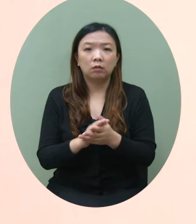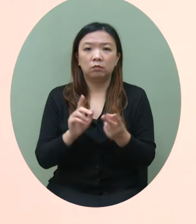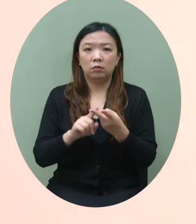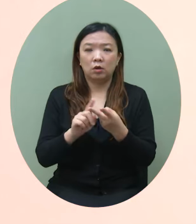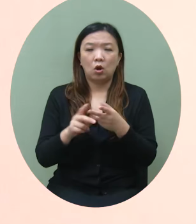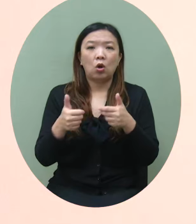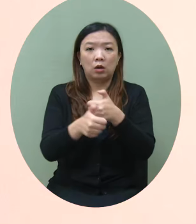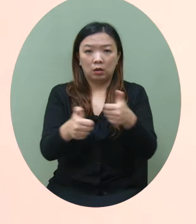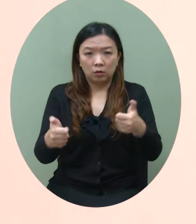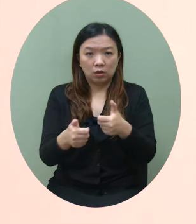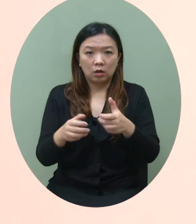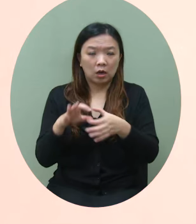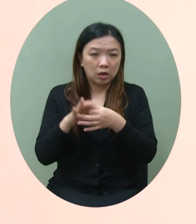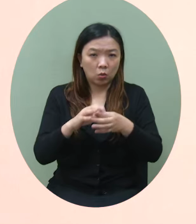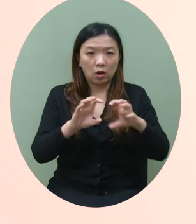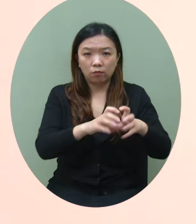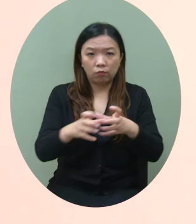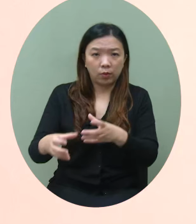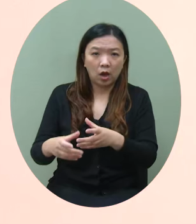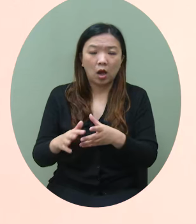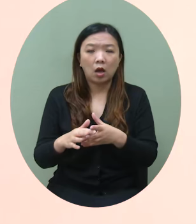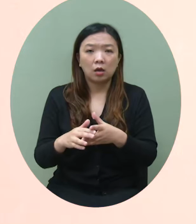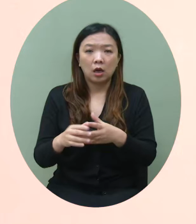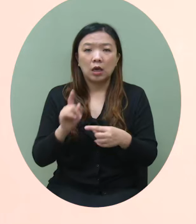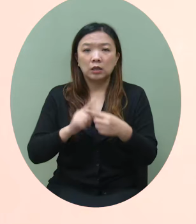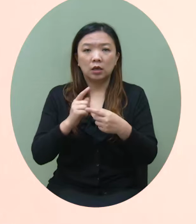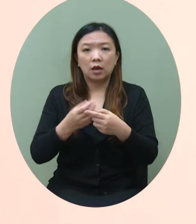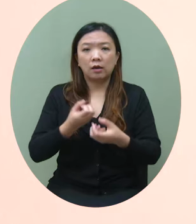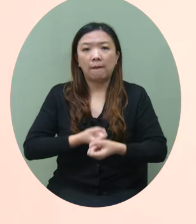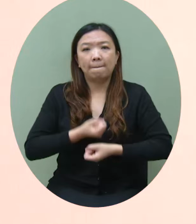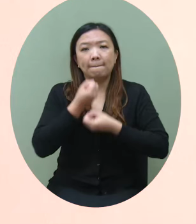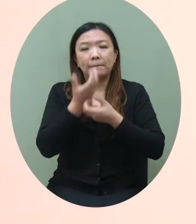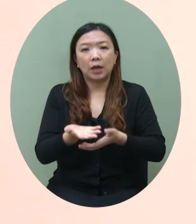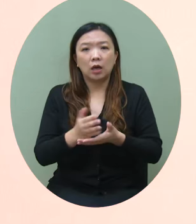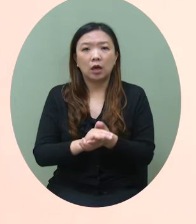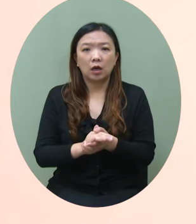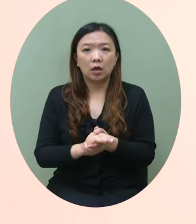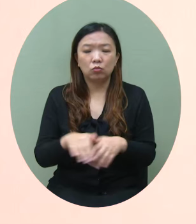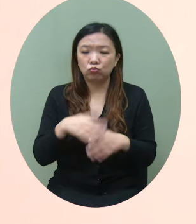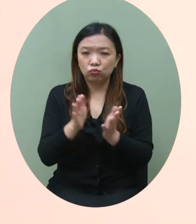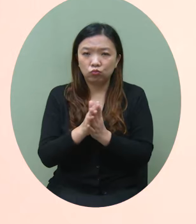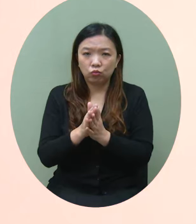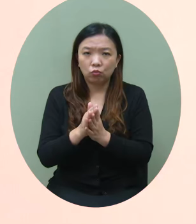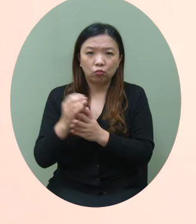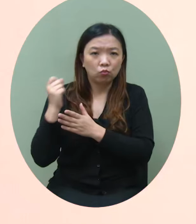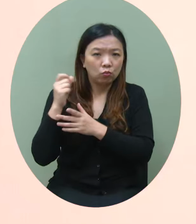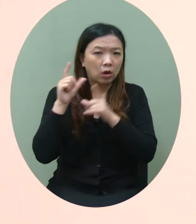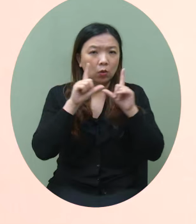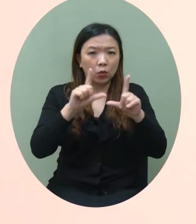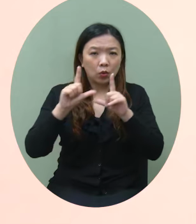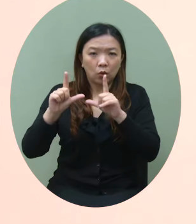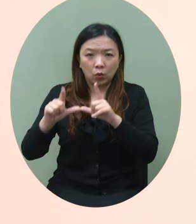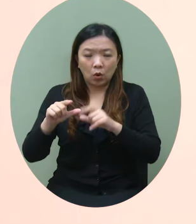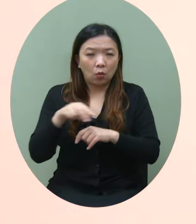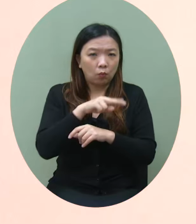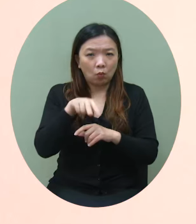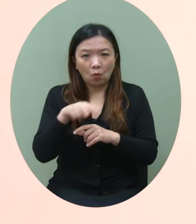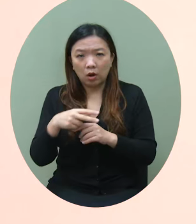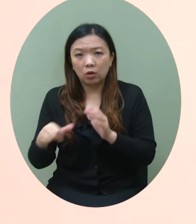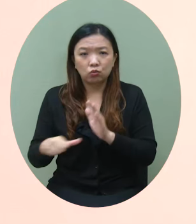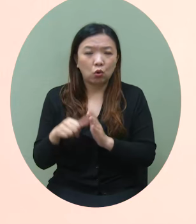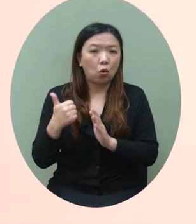業界亦都很坦誠大家很積極地去回應尋求到一個最